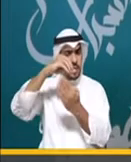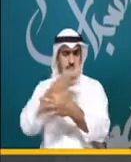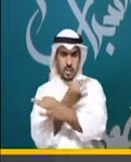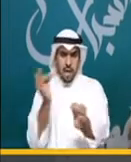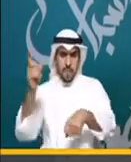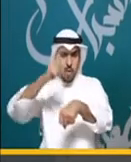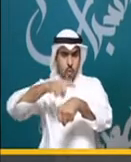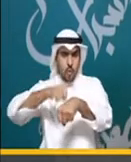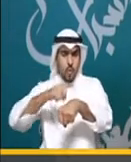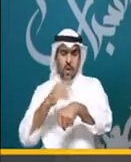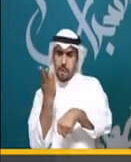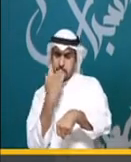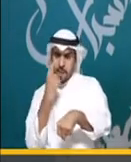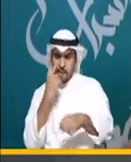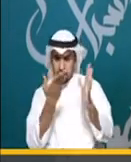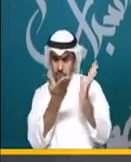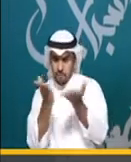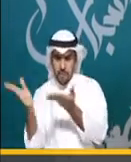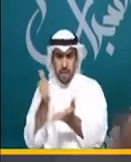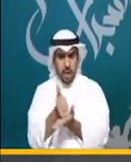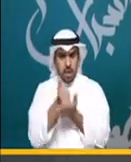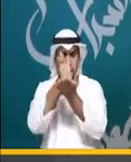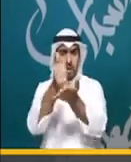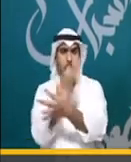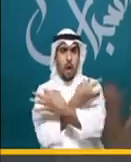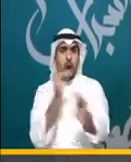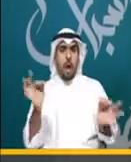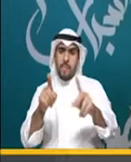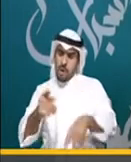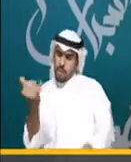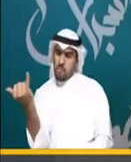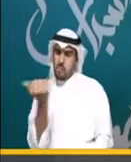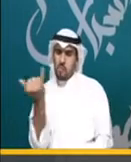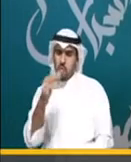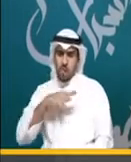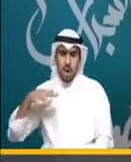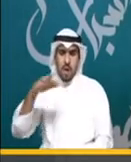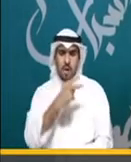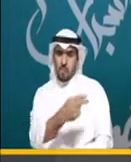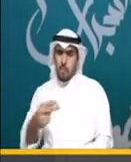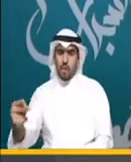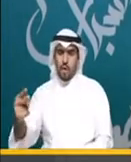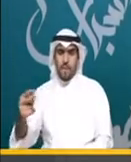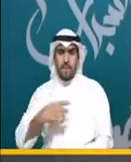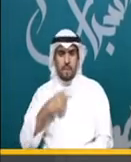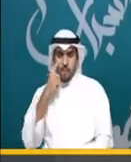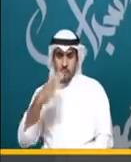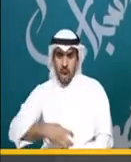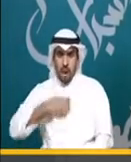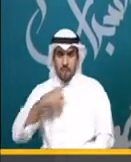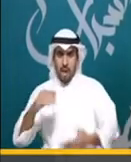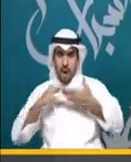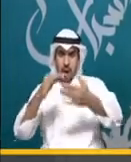أن احنا نبرز مبادراتهم التطوعية اللي قد يمكن لا يجدون مجالات أخرى لإبرازها، فإحنا نسعى لإبرازها